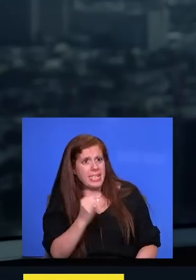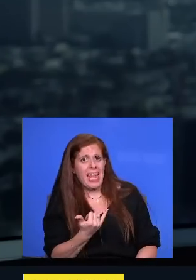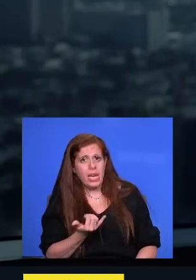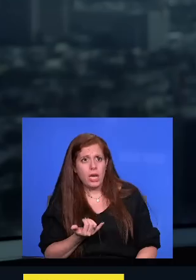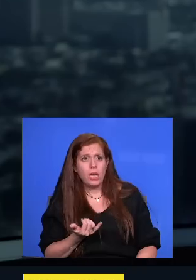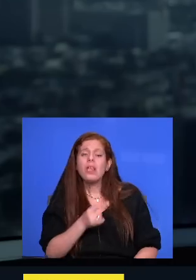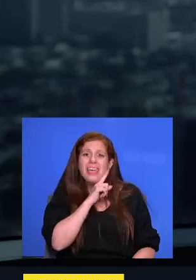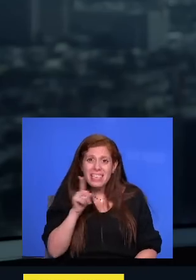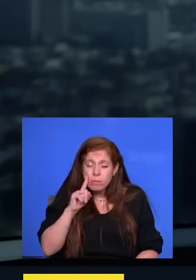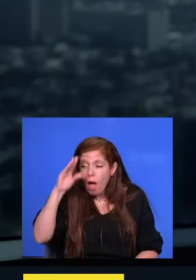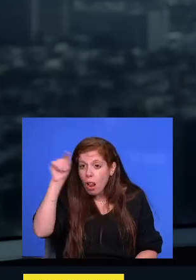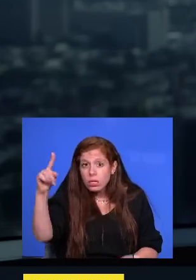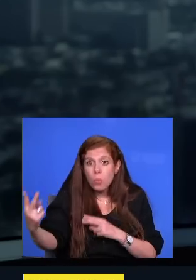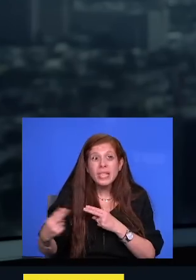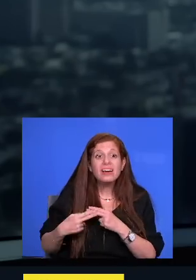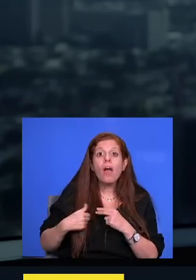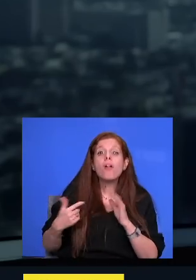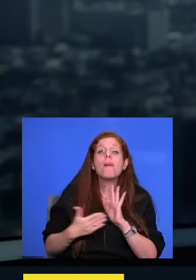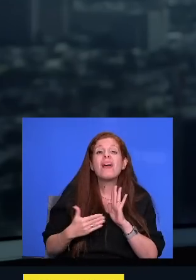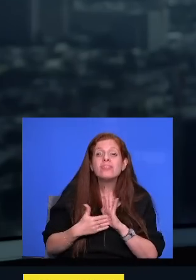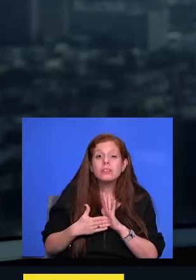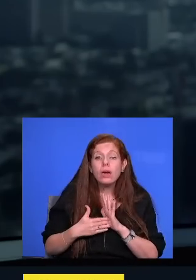אמא, הילד הזה התקרב אליי בהפסקה,